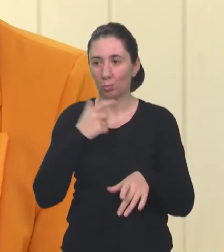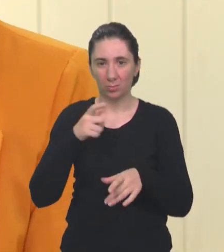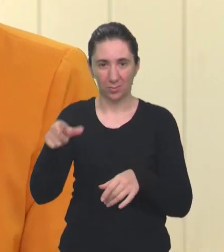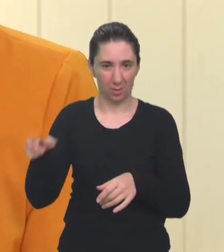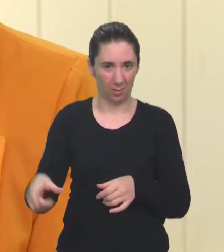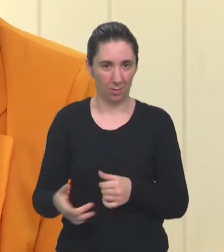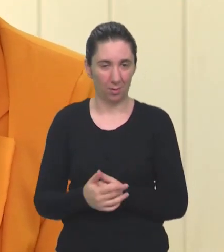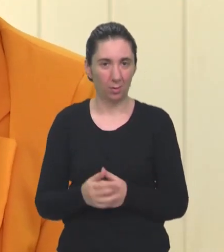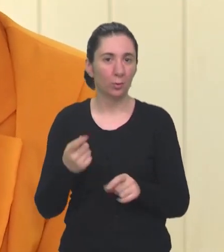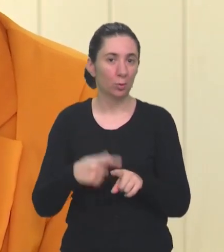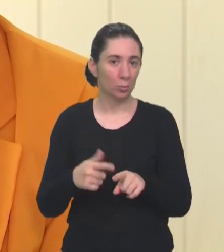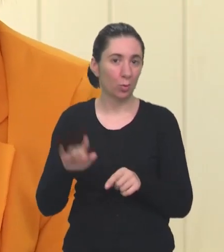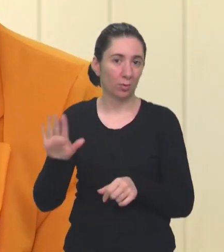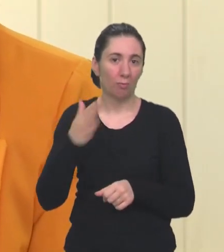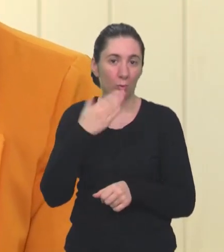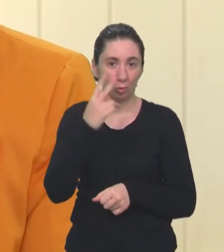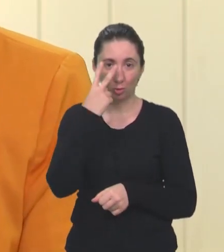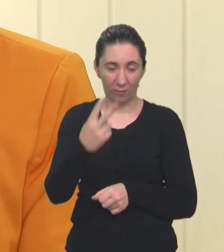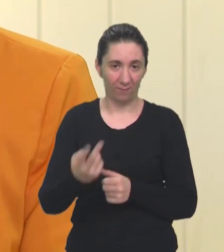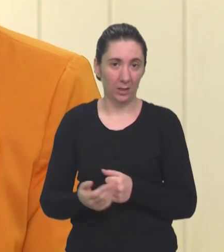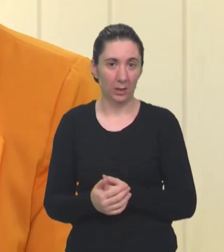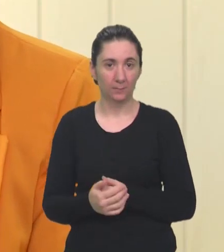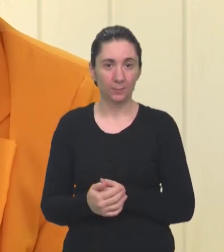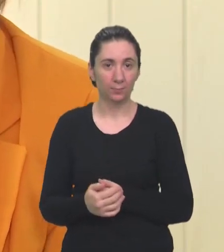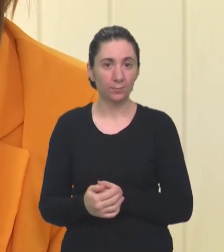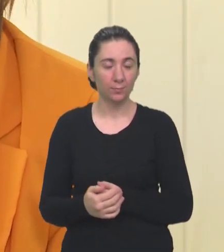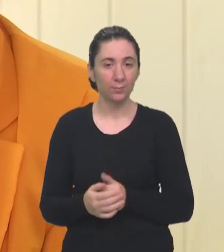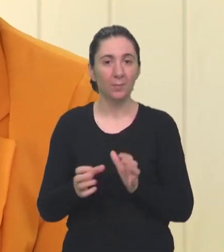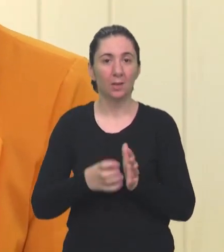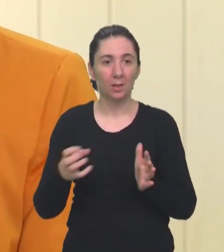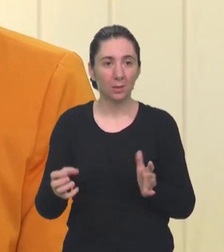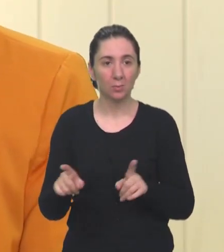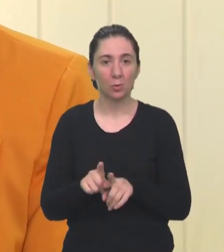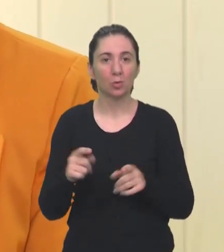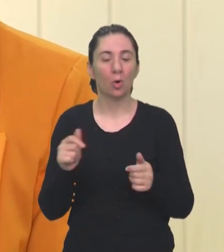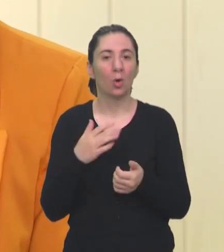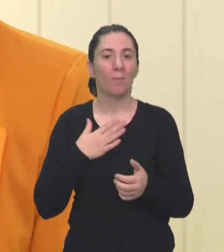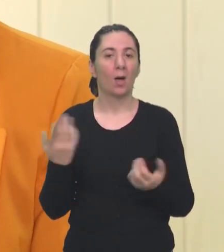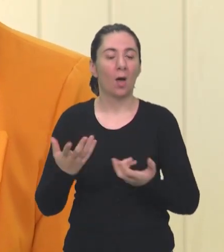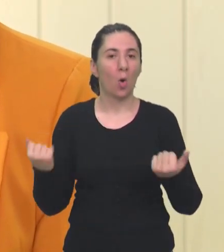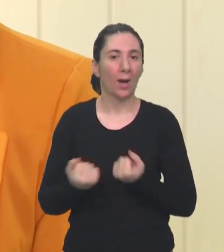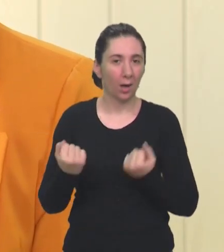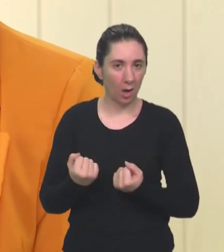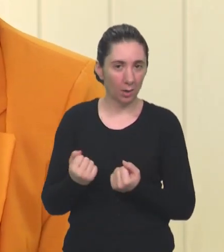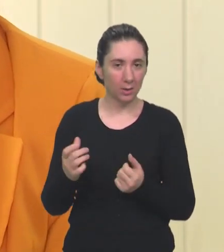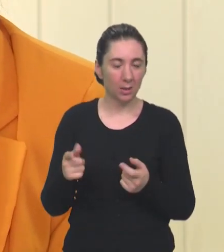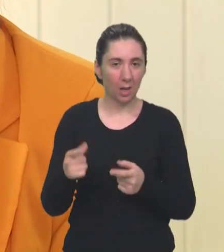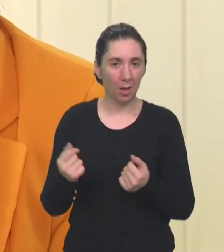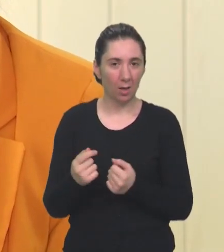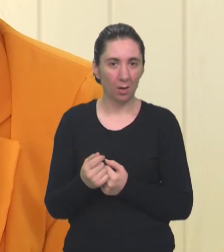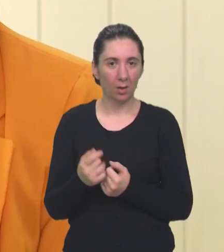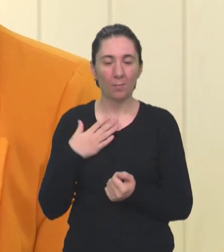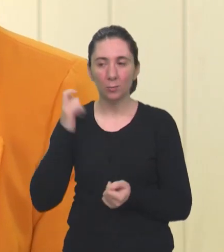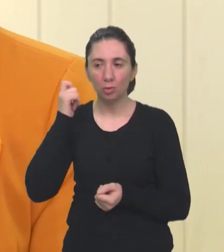godinama, ali posebno zbog njihovog oštećenja vida. Nastavili smo s rekreacijskim aktivnostima, okupljamo